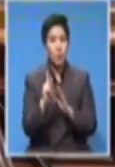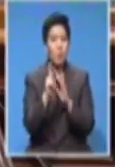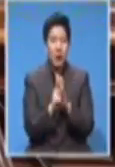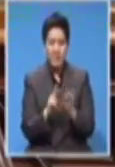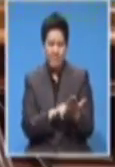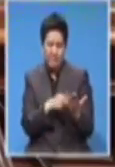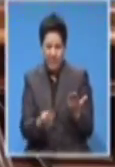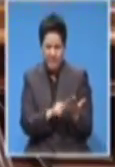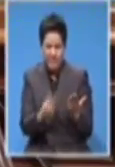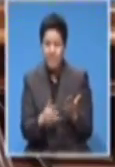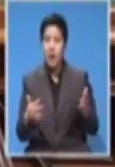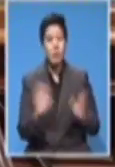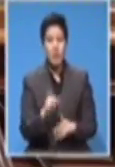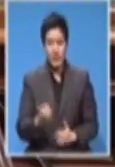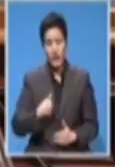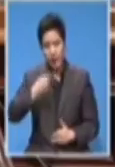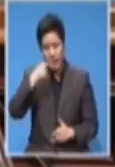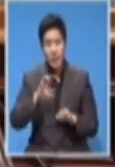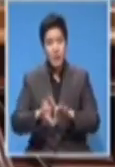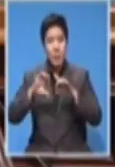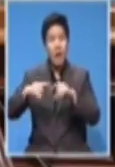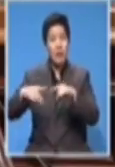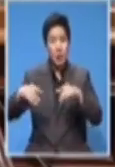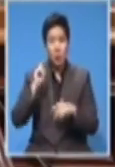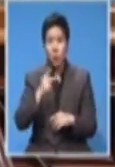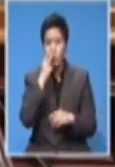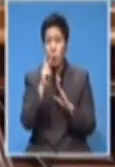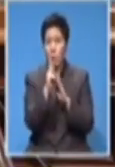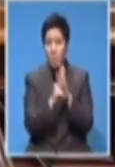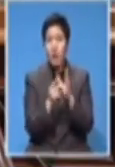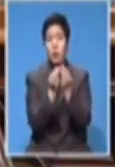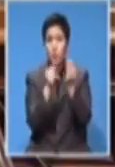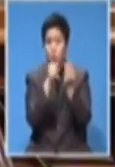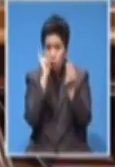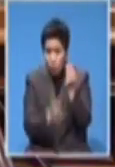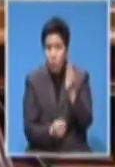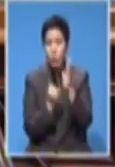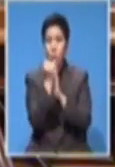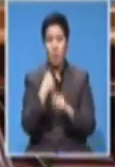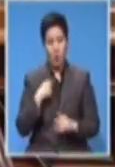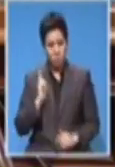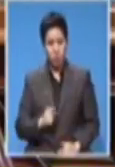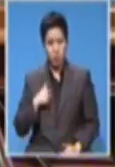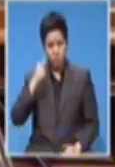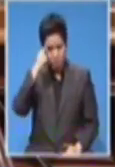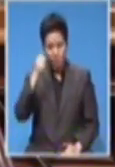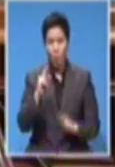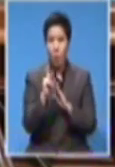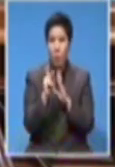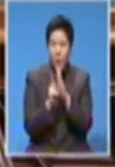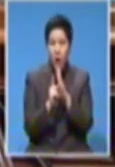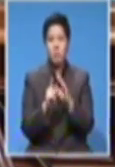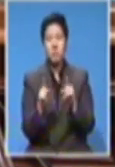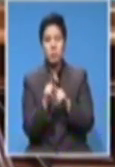ความมากนักนะครับคนไทยรัฐบาลฝ่ายค้านเราก็ต้องใช้กฎหมายรัฐมนุนในทางที่ถูกนะครับเราต้องเป็นคนที่เจริญแล้วนะไม่เอากฎหมายไม่เอ